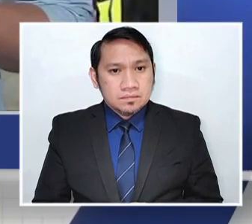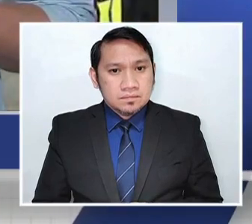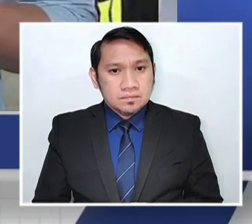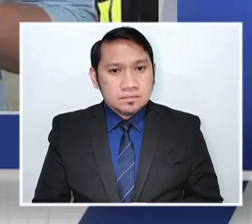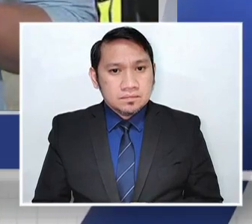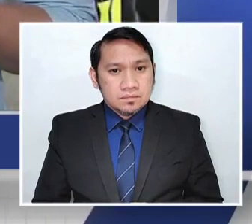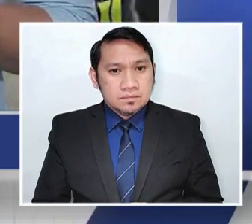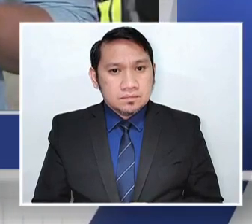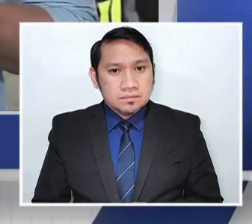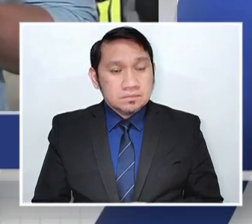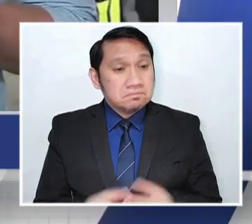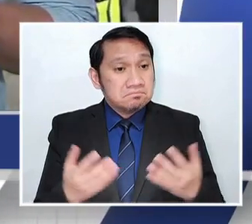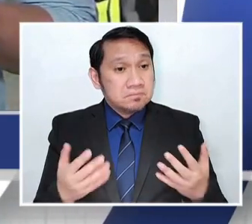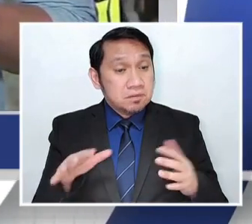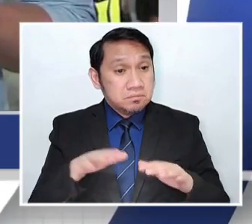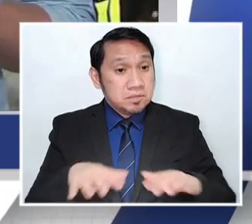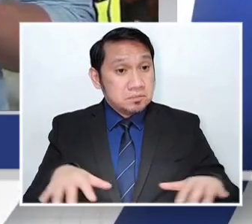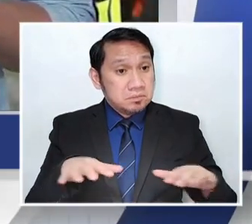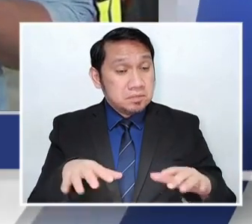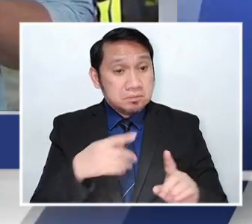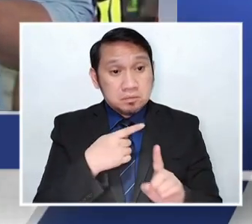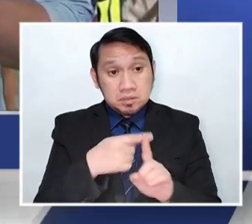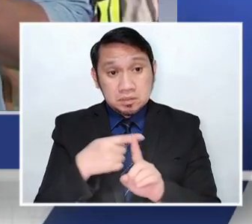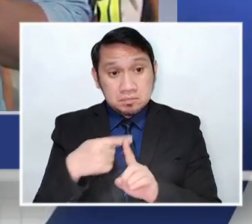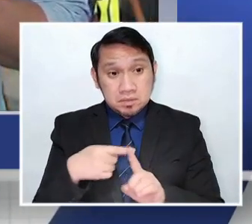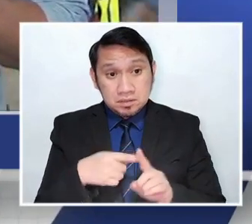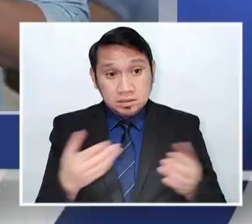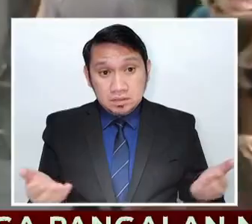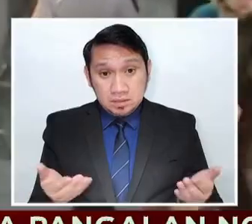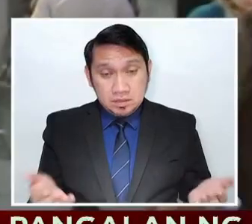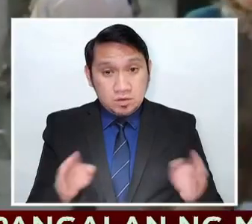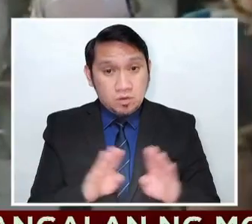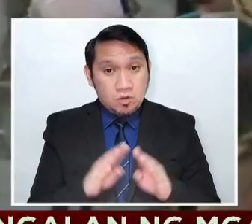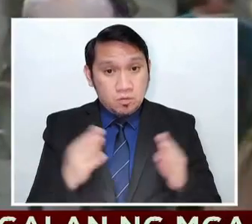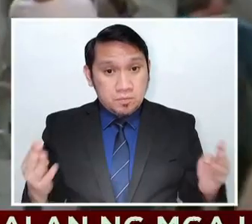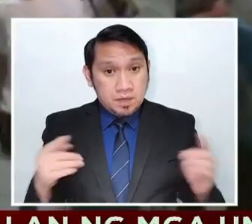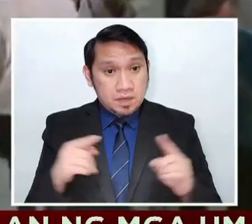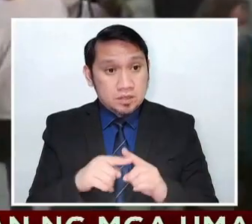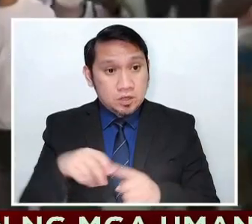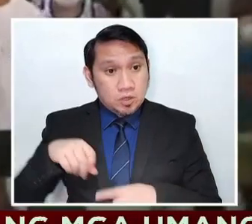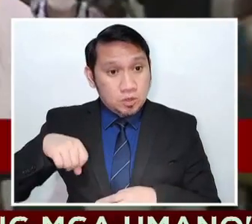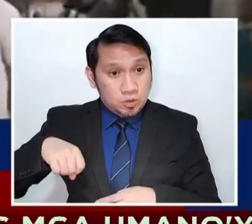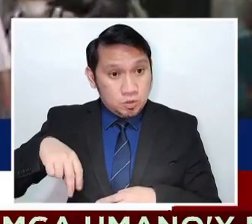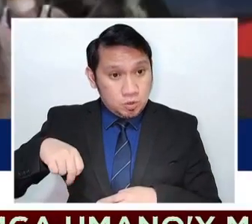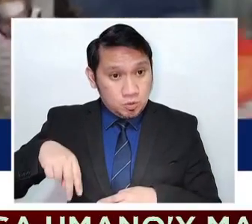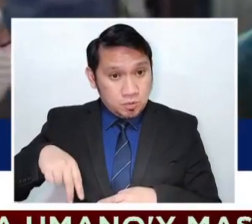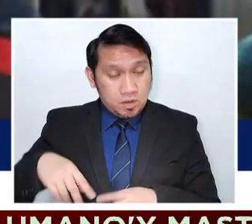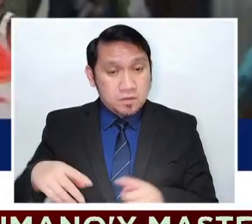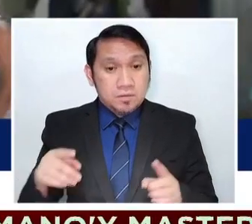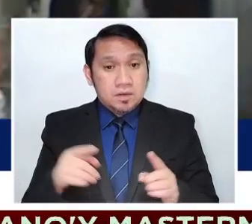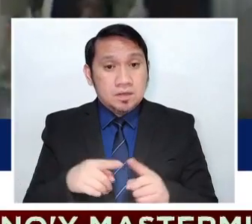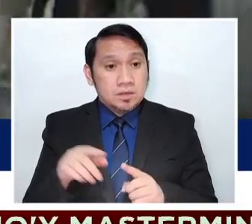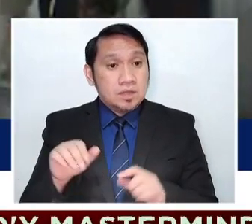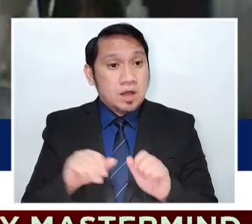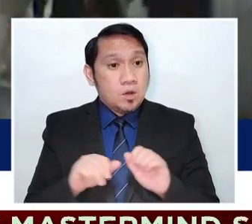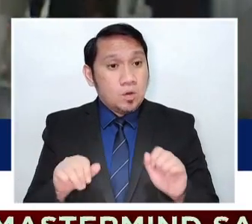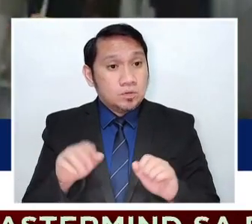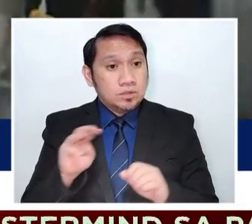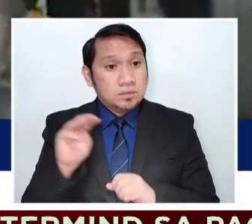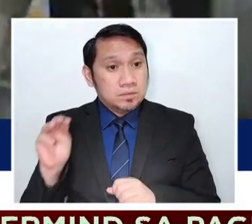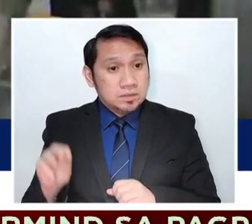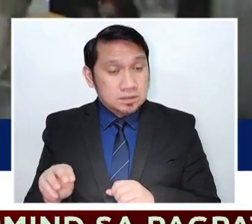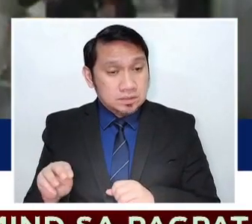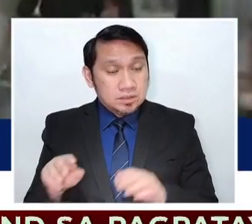Alvin, karamihan ng mga sementeryo dito sa Angono ay bukas hanggang hating gabi, habang dito naman sa Angono Municipal Cemetery